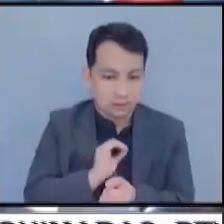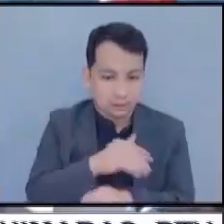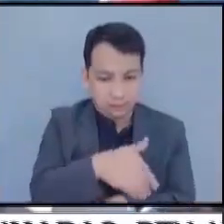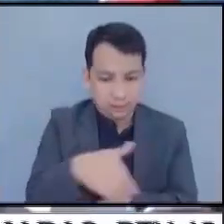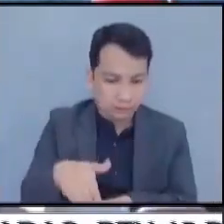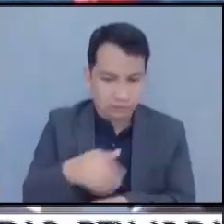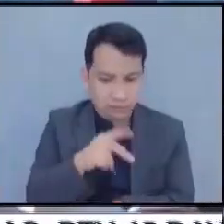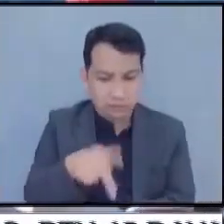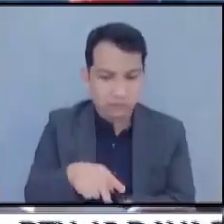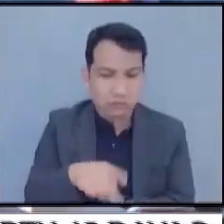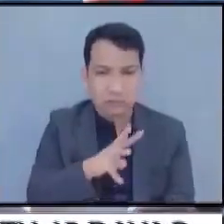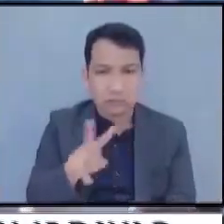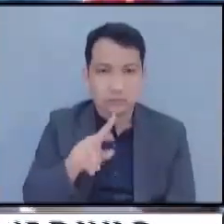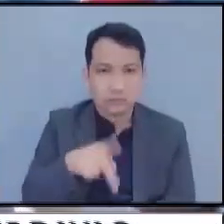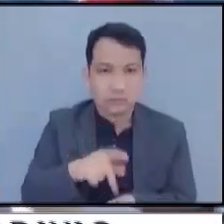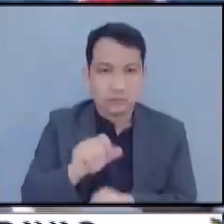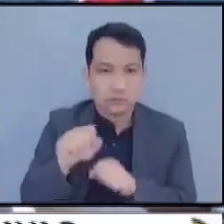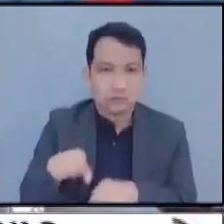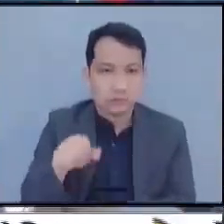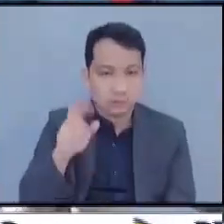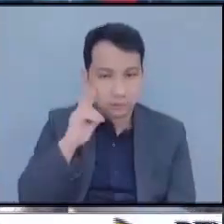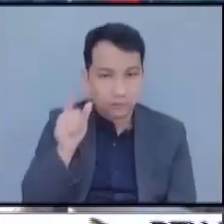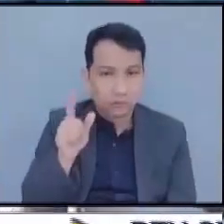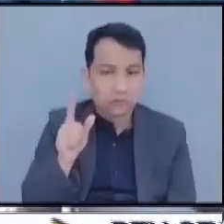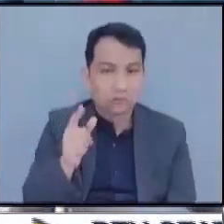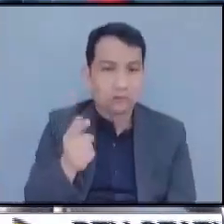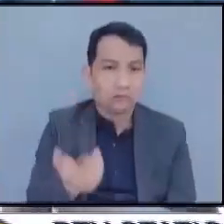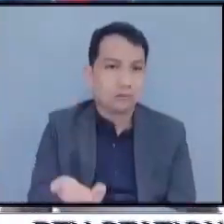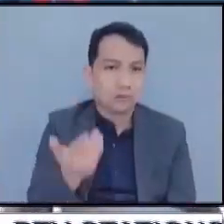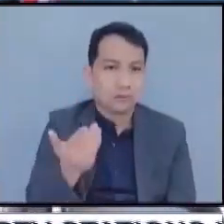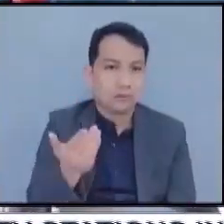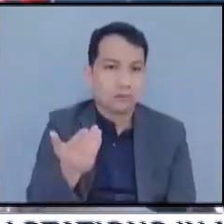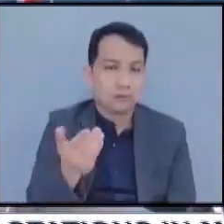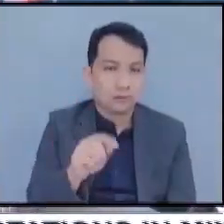sa West Philippine Sea, Rod Lagusad, para sa Pambansang TV sa Bagong Pilipinas.